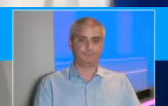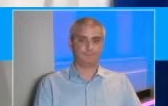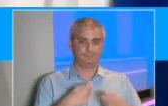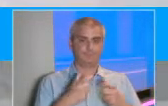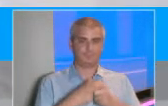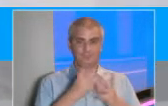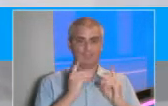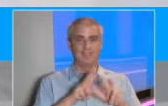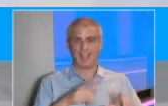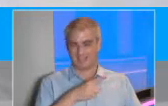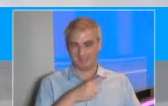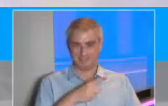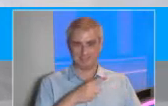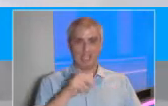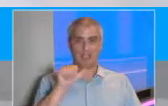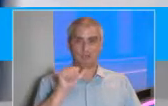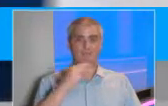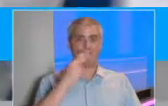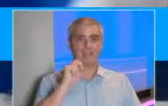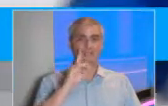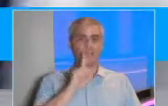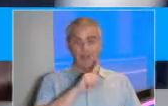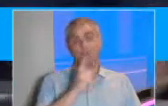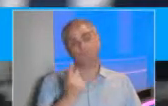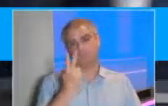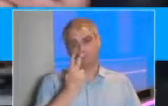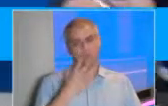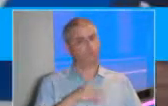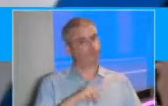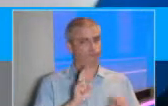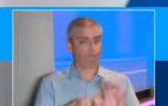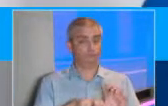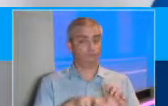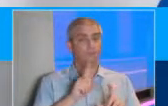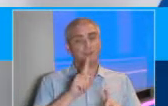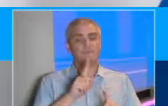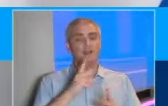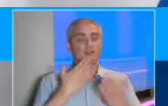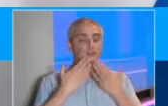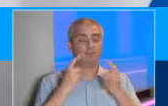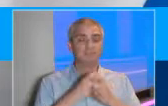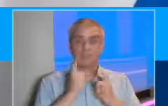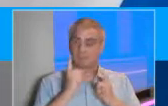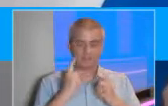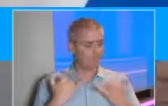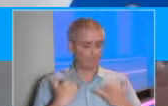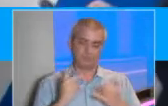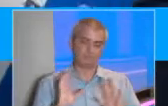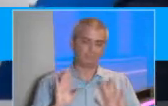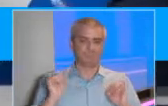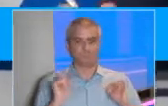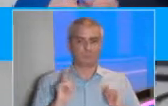סיעת דרך ארץ, האוזר והנדל, אז הם כמובן הצטרפו על זה. יהדות התורה קיימה עם ישיבת סיעה, אבל הם החליטו כרגע לא